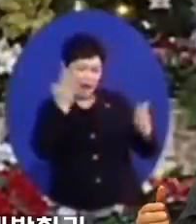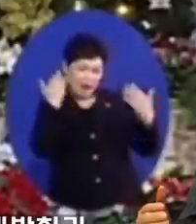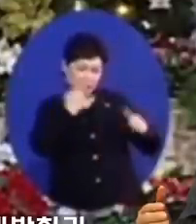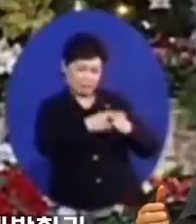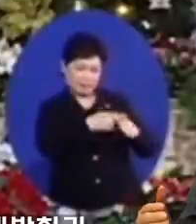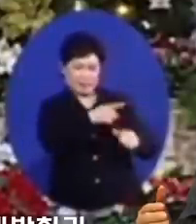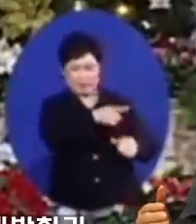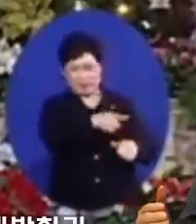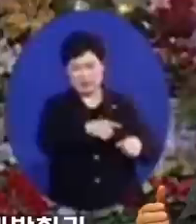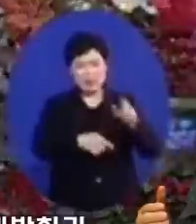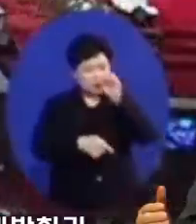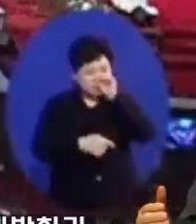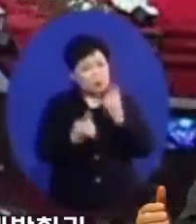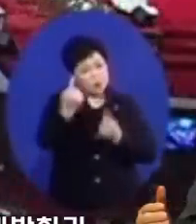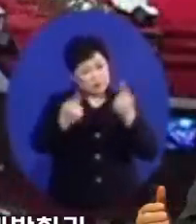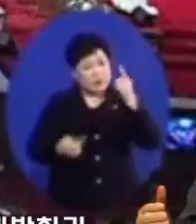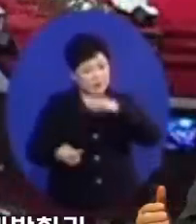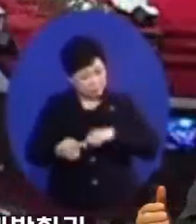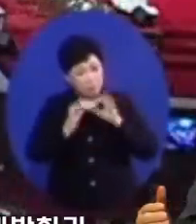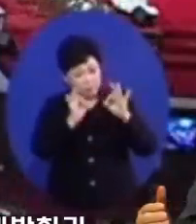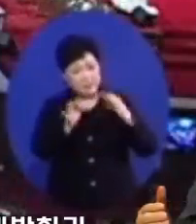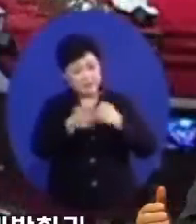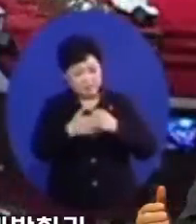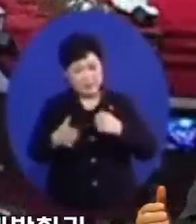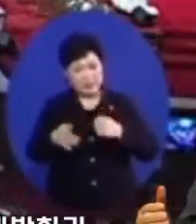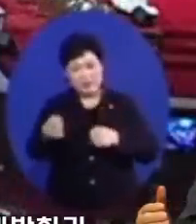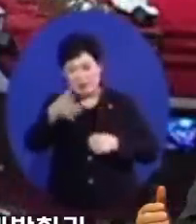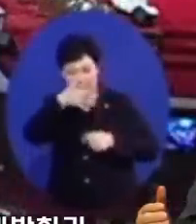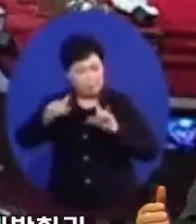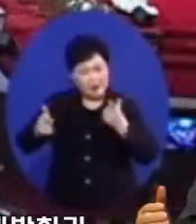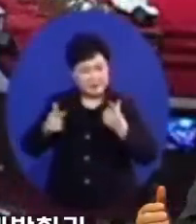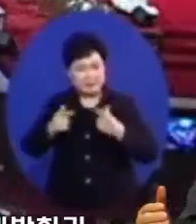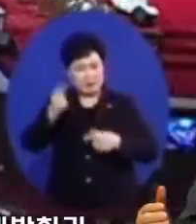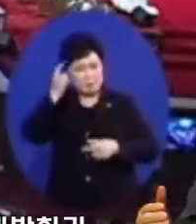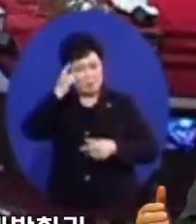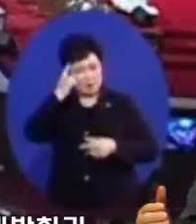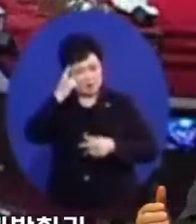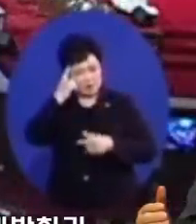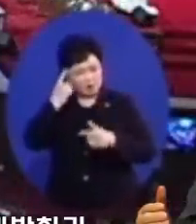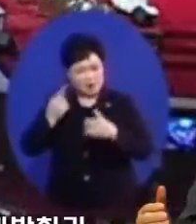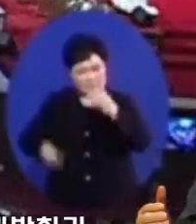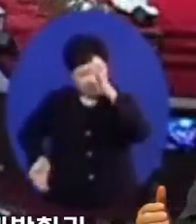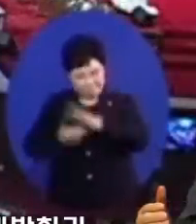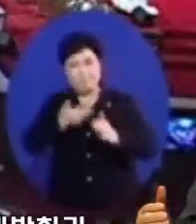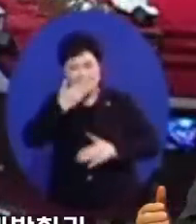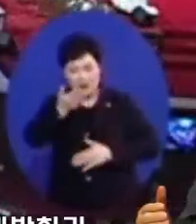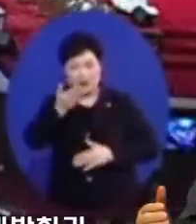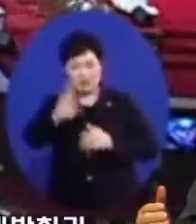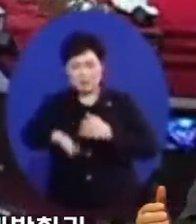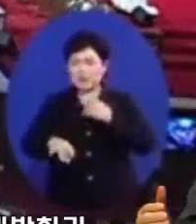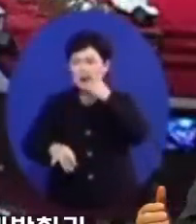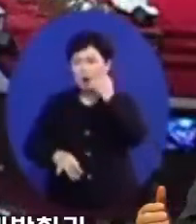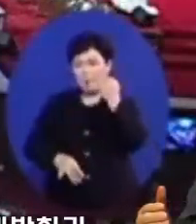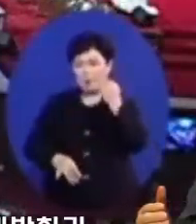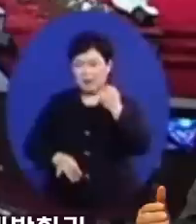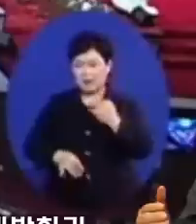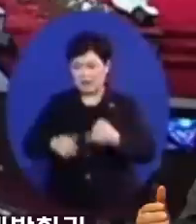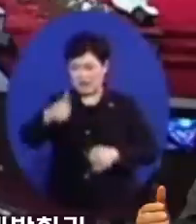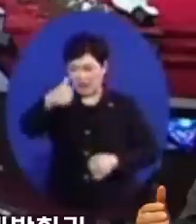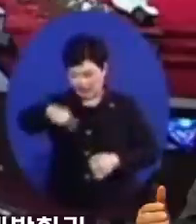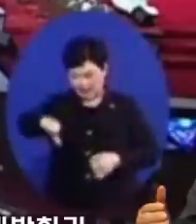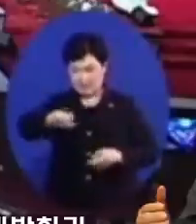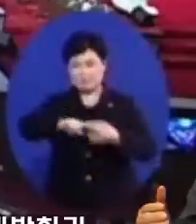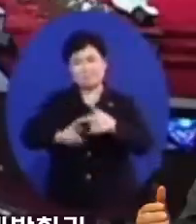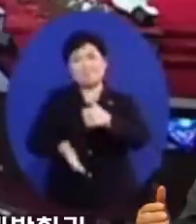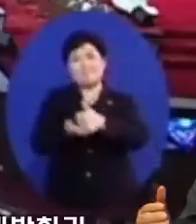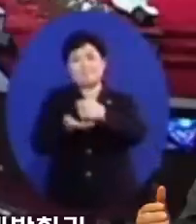아이는 바보가 아니고 천재적인 소질을 가진 애입니다. 그래서 어머니가 그를 지지하고